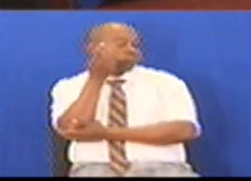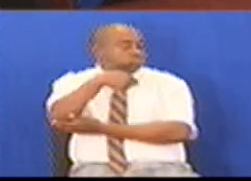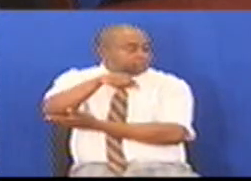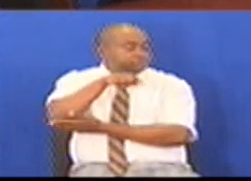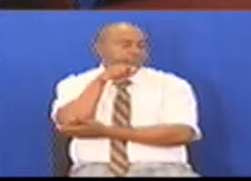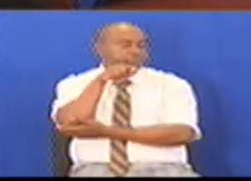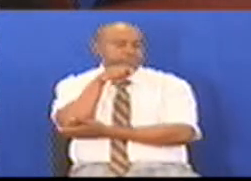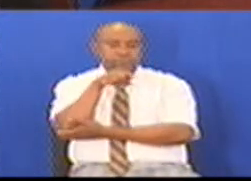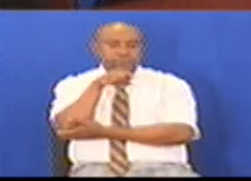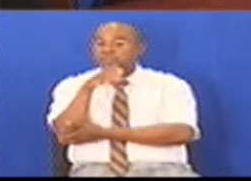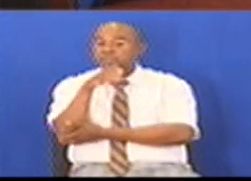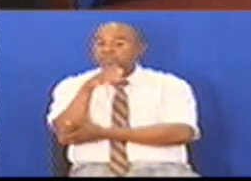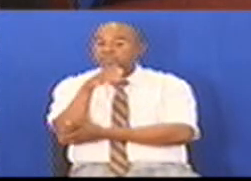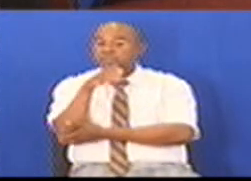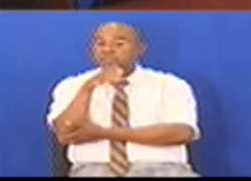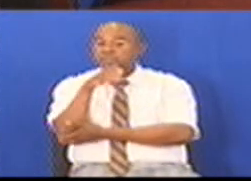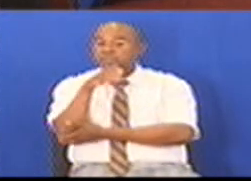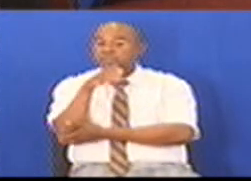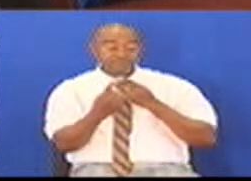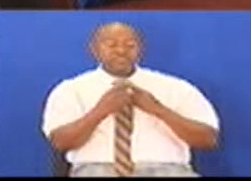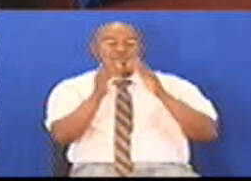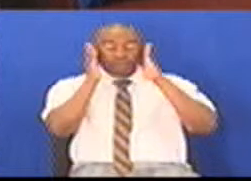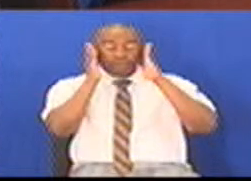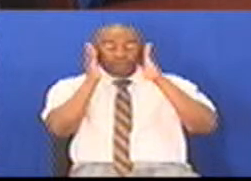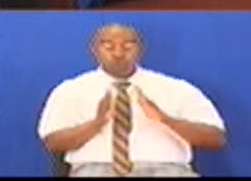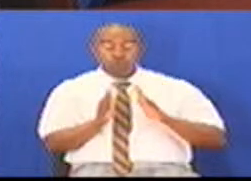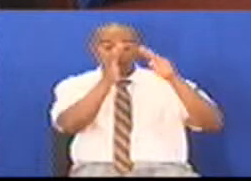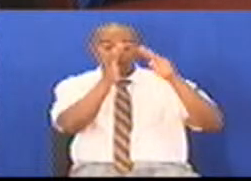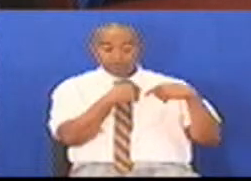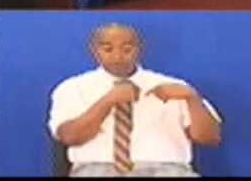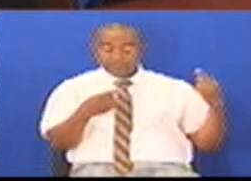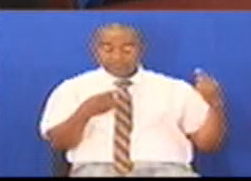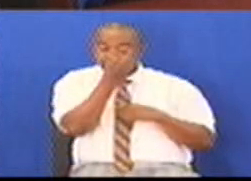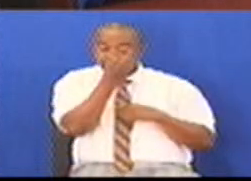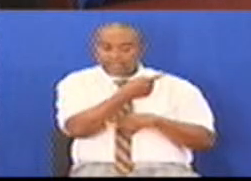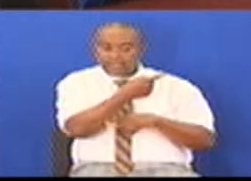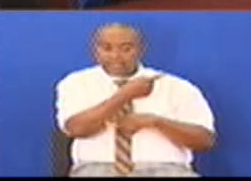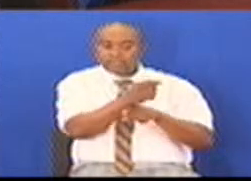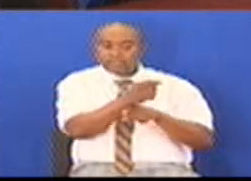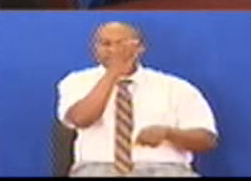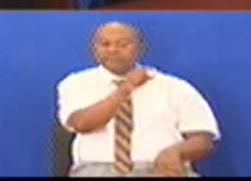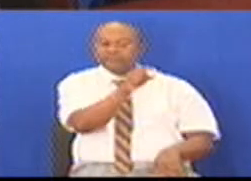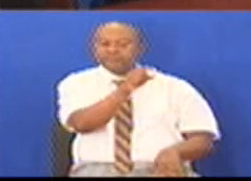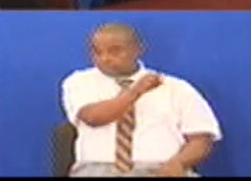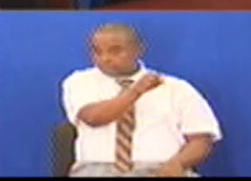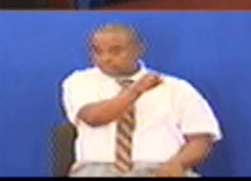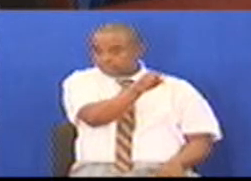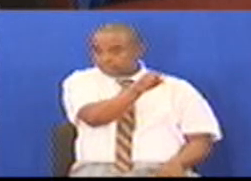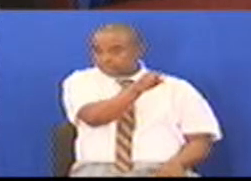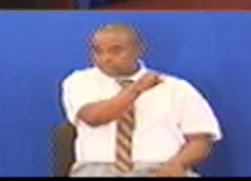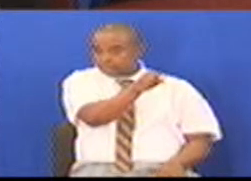hapo msemaji wa kambi ya upinzani na yeye nusu saa, na